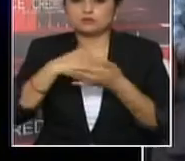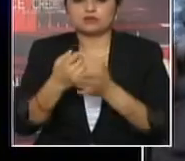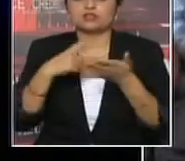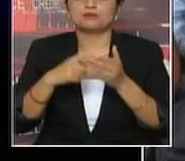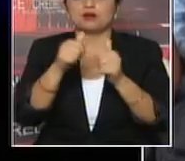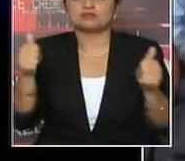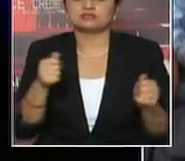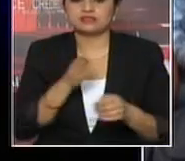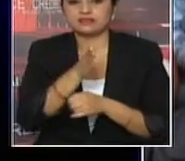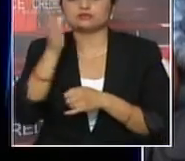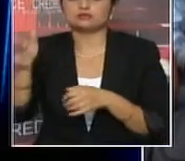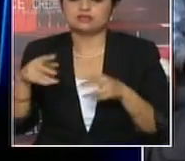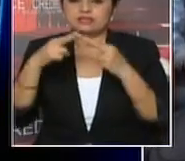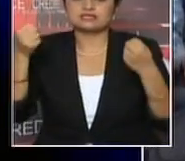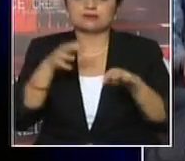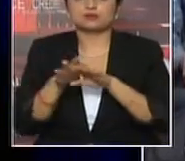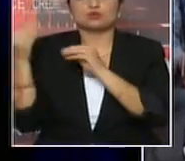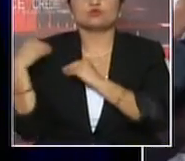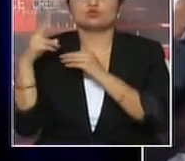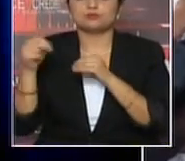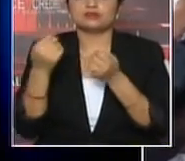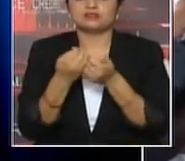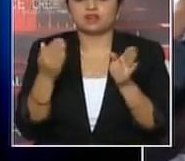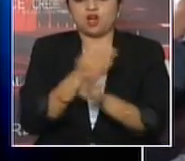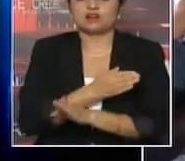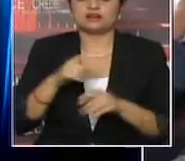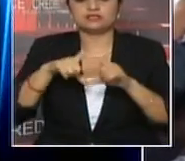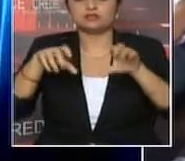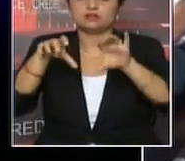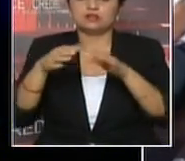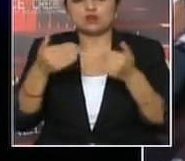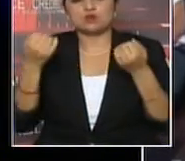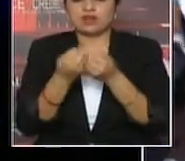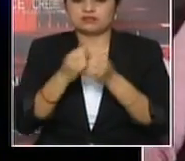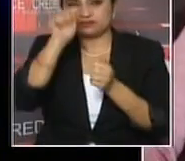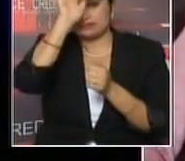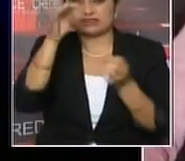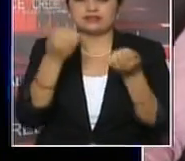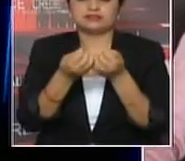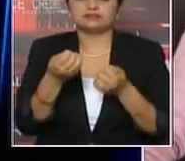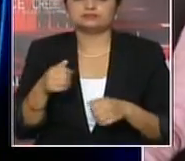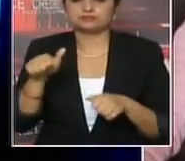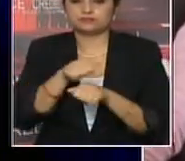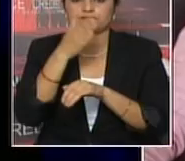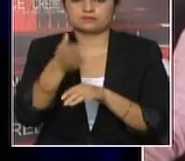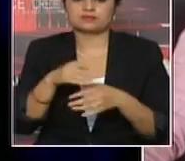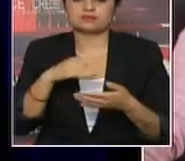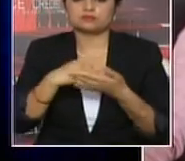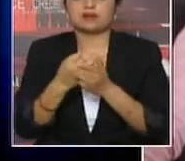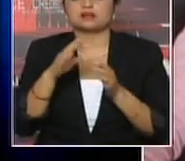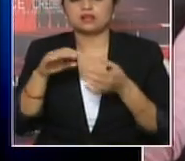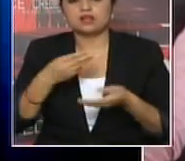नियमअनुसार नै यात्रुले झिटी गुन्टा बोक्नुपर्ने गरी अग्रिम टिकट खुलाउन लागिएको जानकारी दिए। खनालले अब विभाग र व्यवसायिक